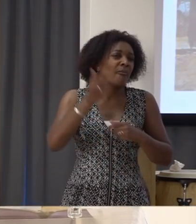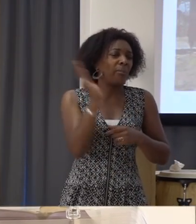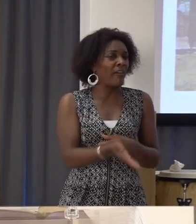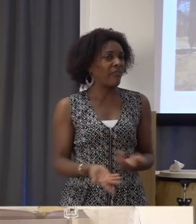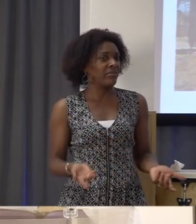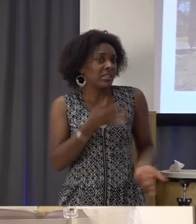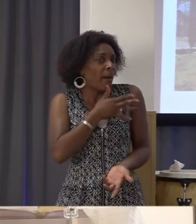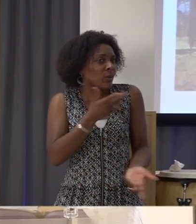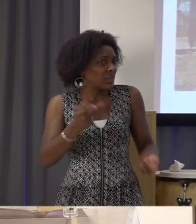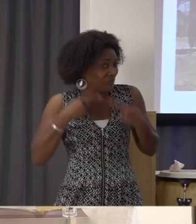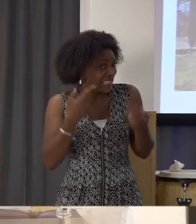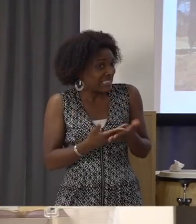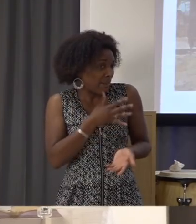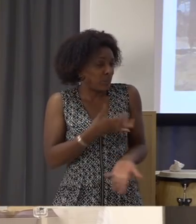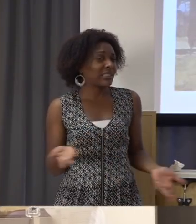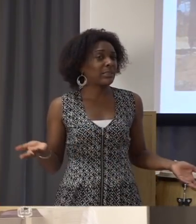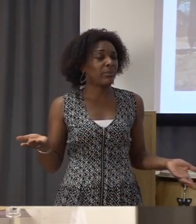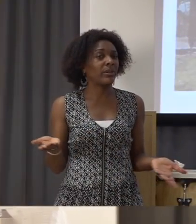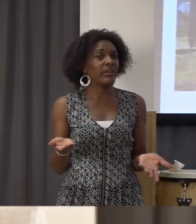Ce n'est plus possible.